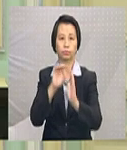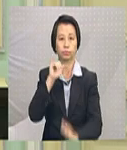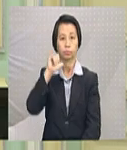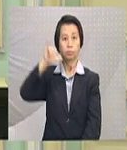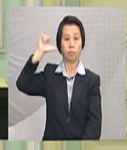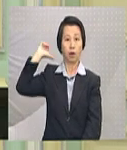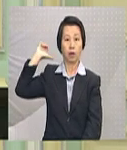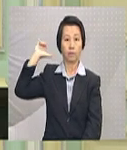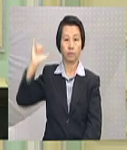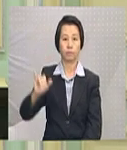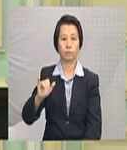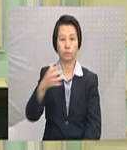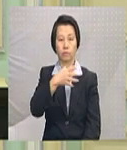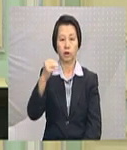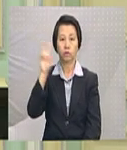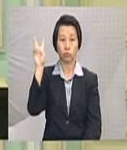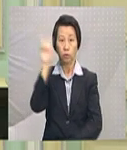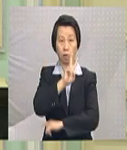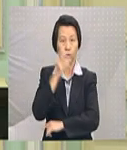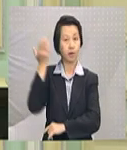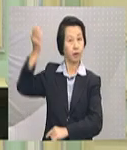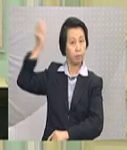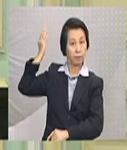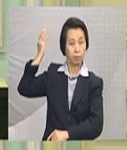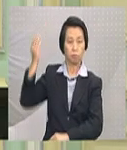semalam dan kemarin,